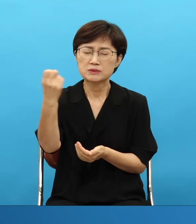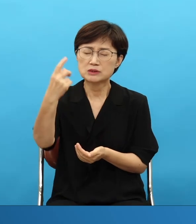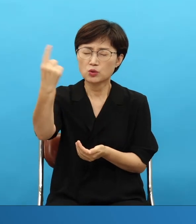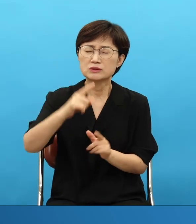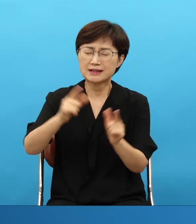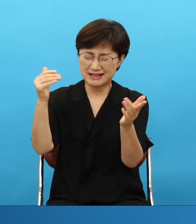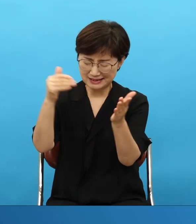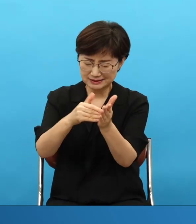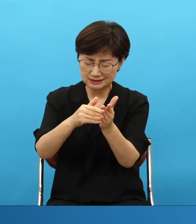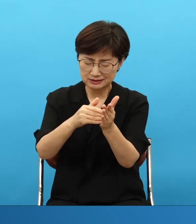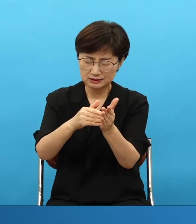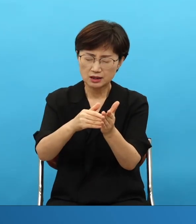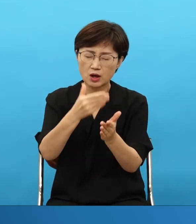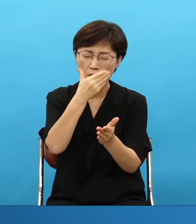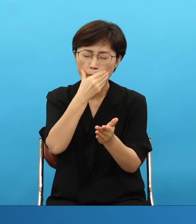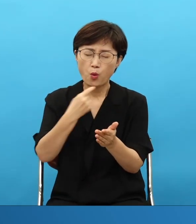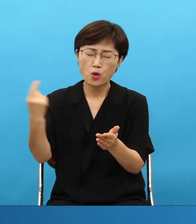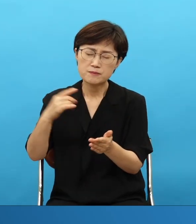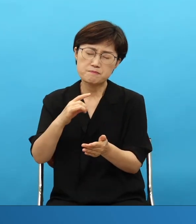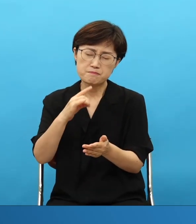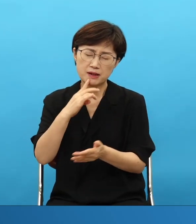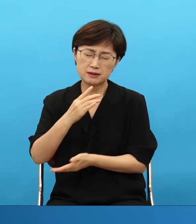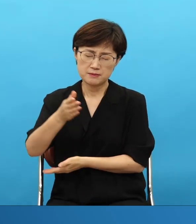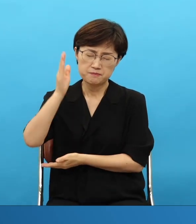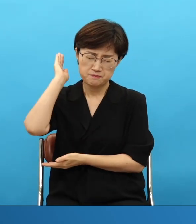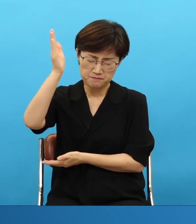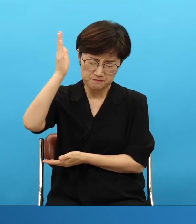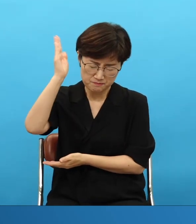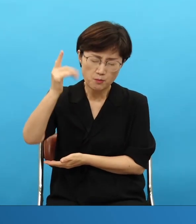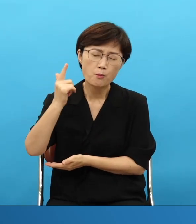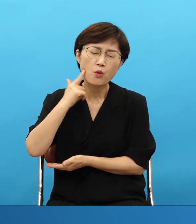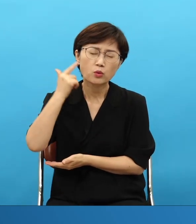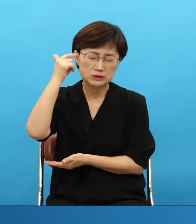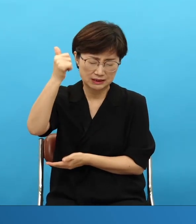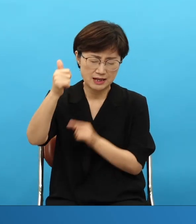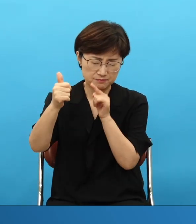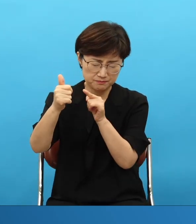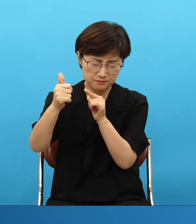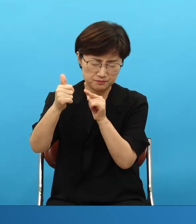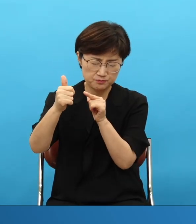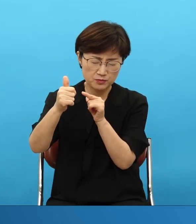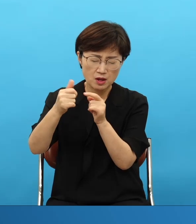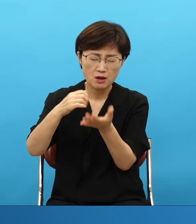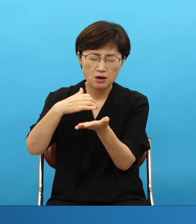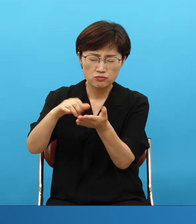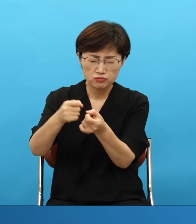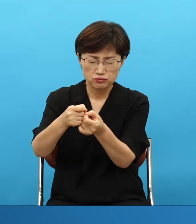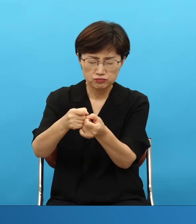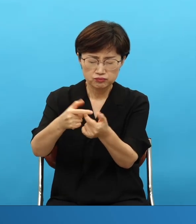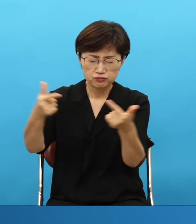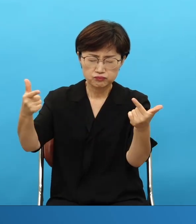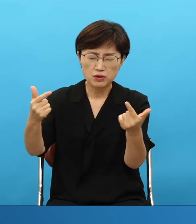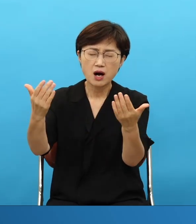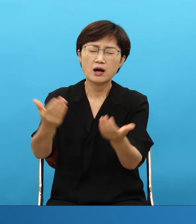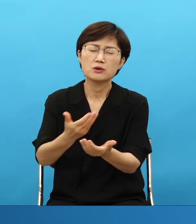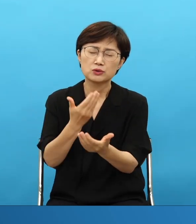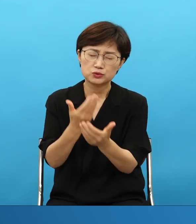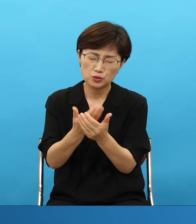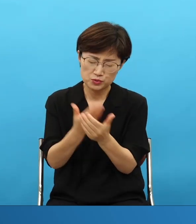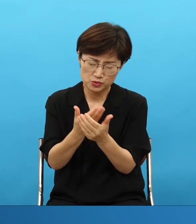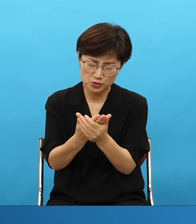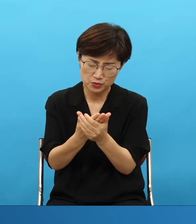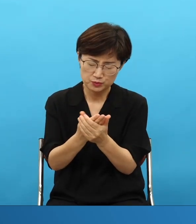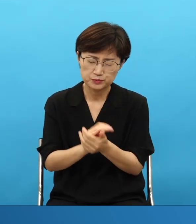오직 복음만을 말할 목회자가 일어나게 하여 주시옵소서. May the pastors who only speak of the gospel until the day of the Lord's return